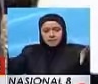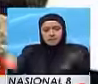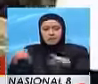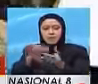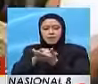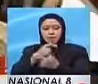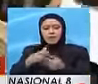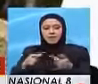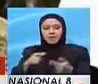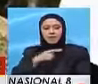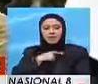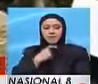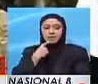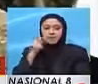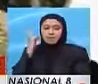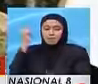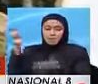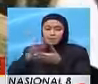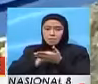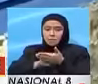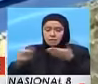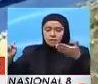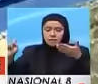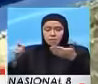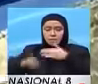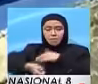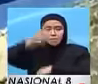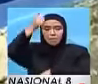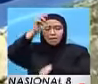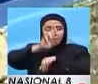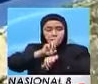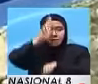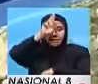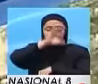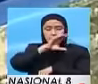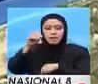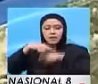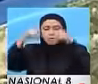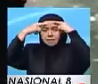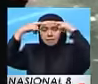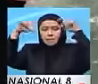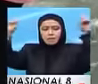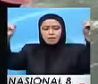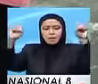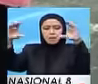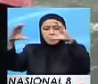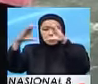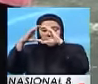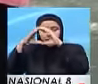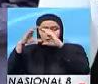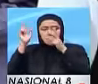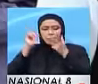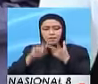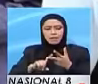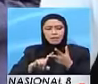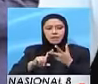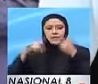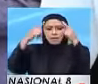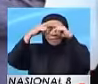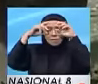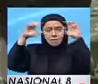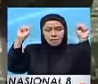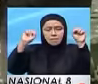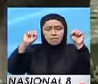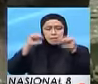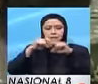setiausaha Agung dap Lim Guan Eng presiden PKR Datuk Seri Dr Wan Azizah dan presiden Parti amanah negara Mohamad